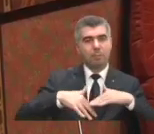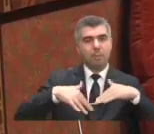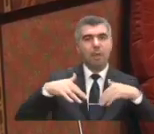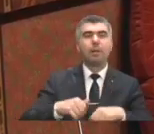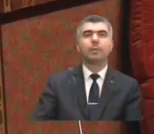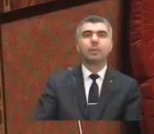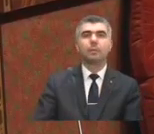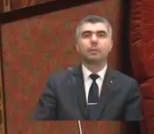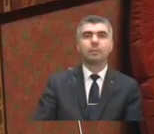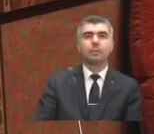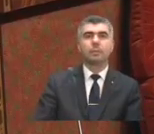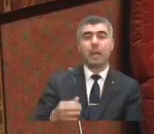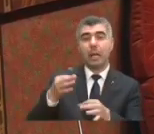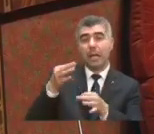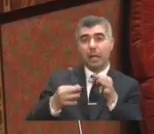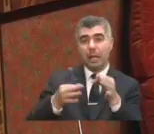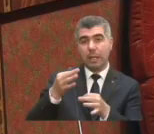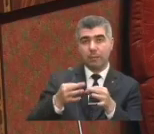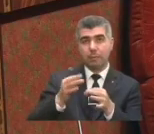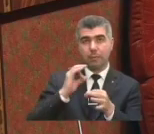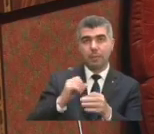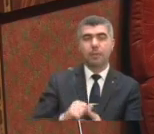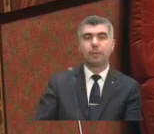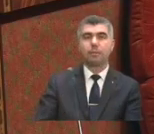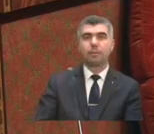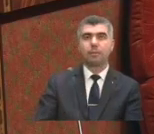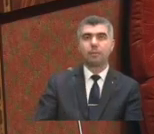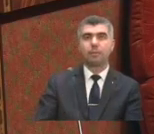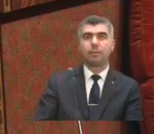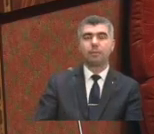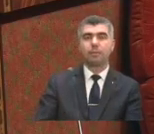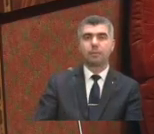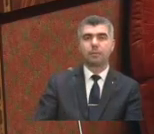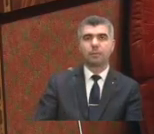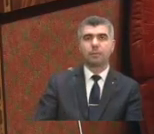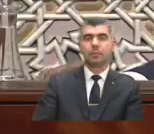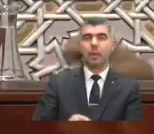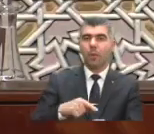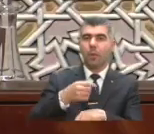فالحليب المبستر باستوريزي للاسف سيد الوزير التوقيت انتهى للاسف.